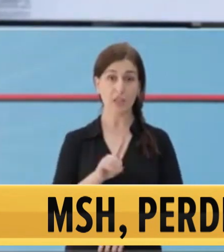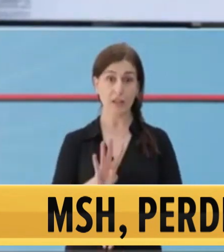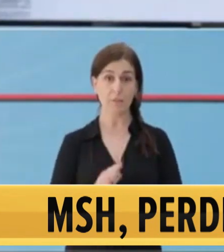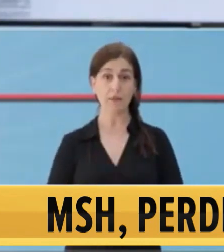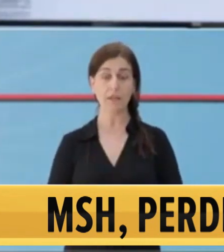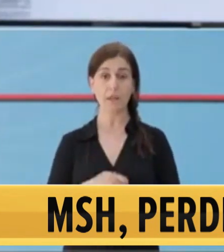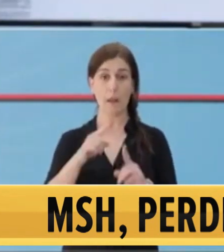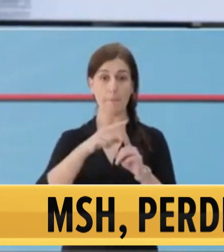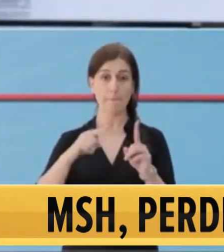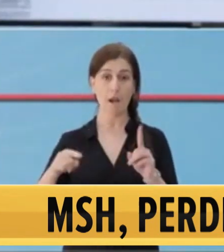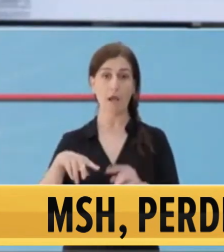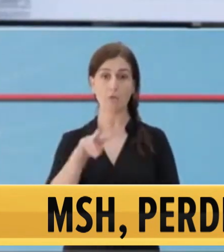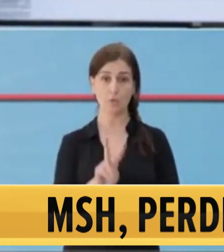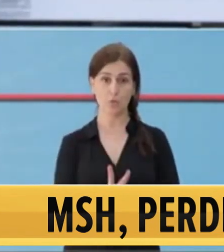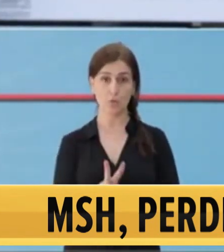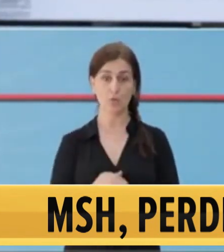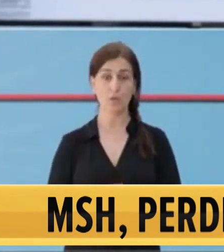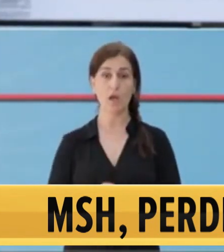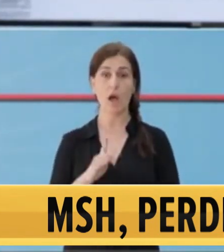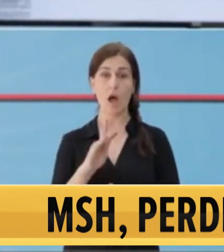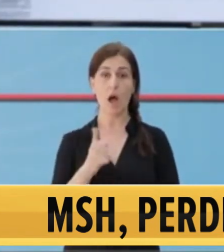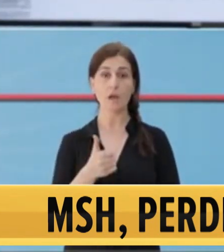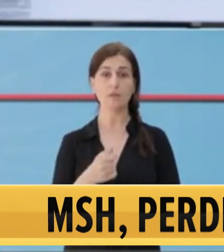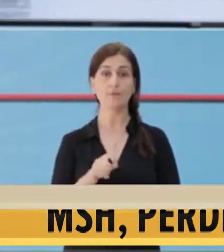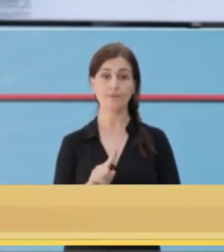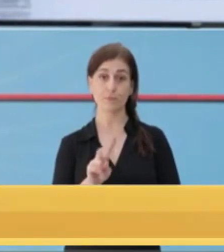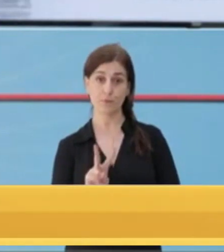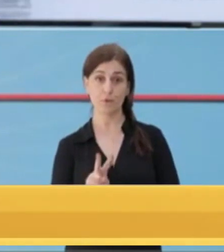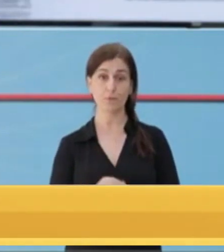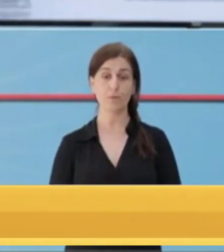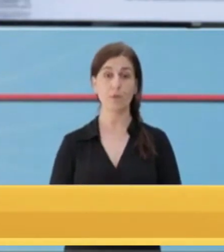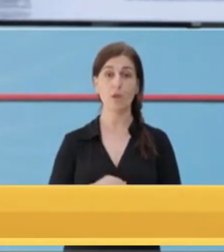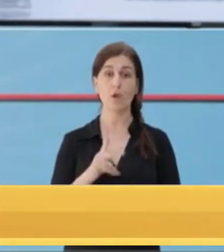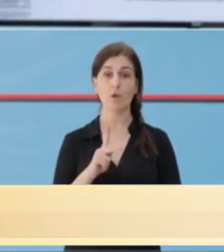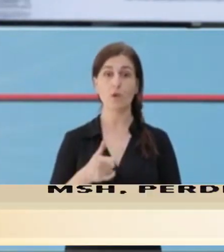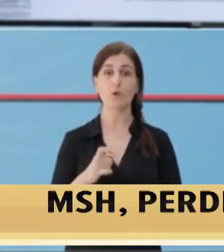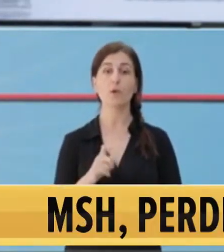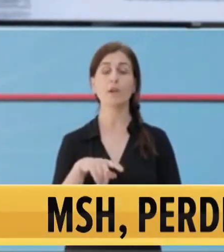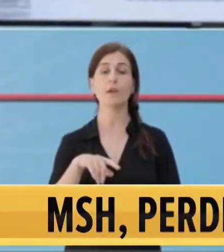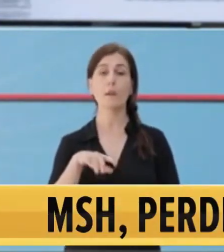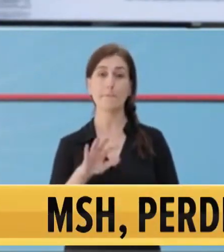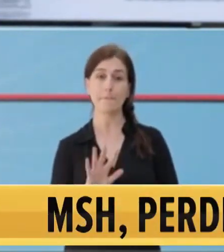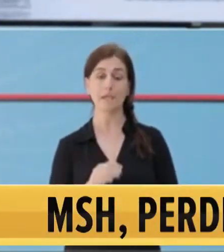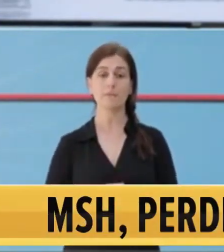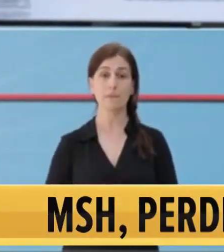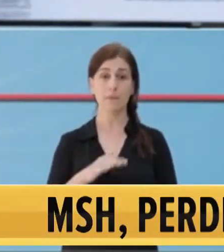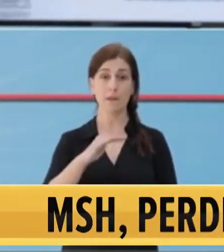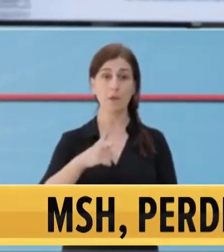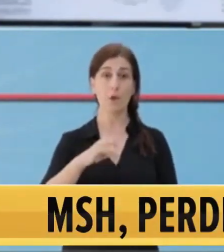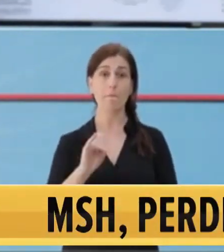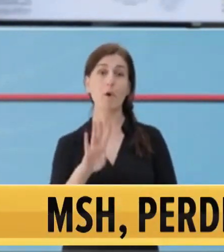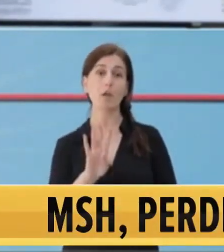Lezhë, 14 raste. Berat, 2 raste. Has, 12. Kruj, 5